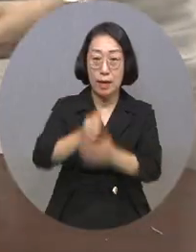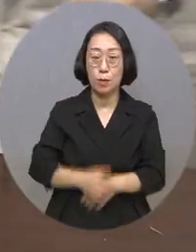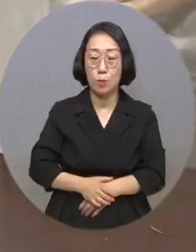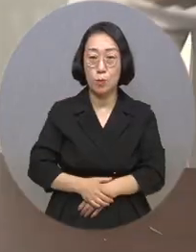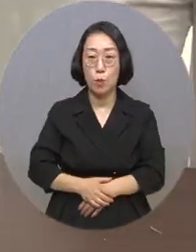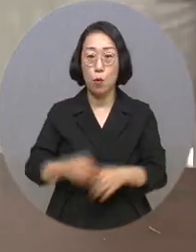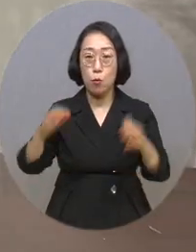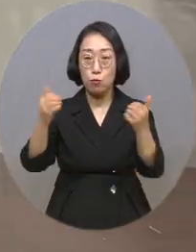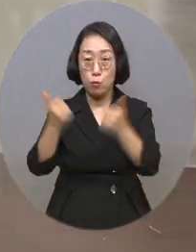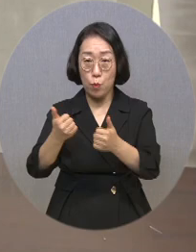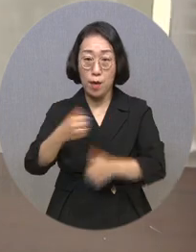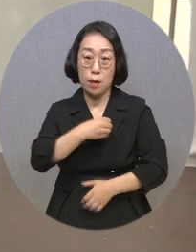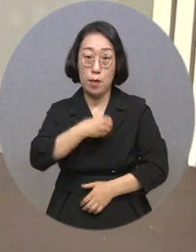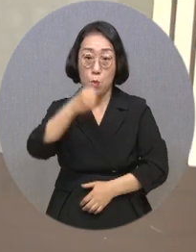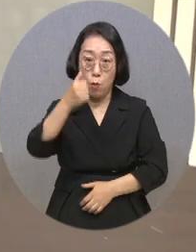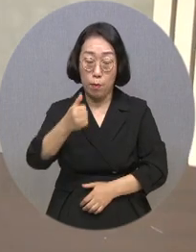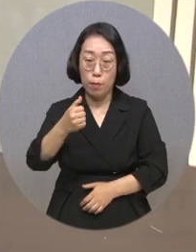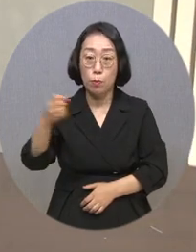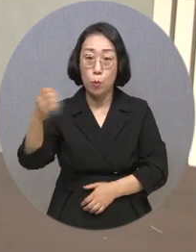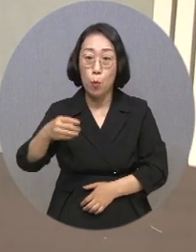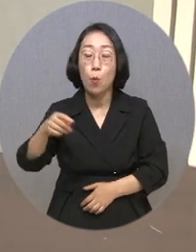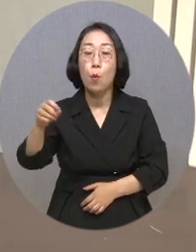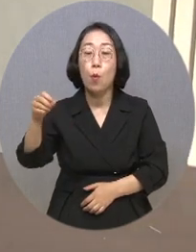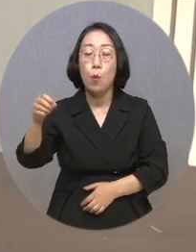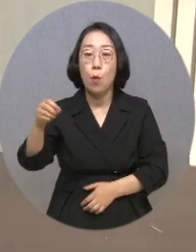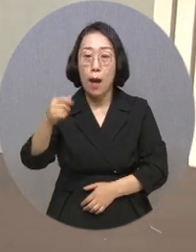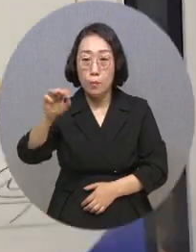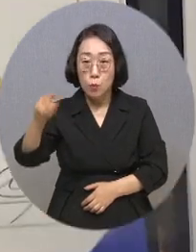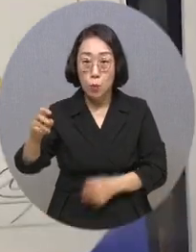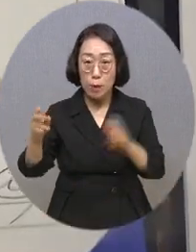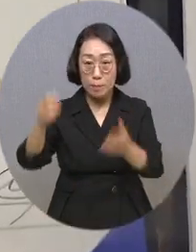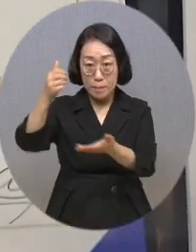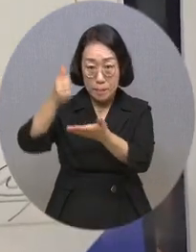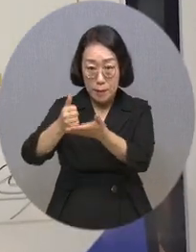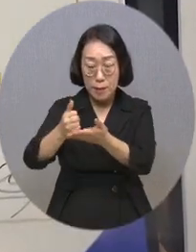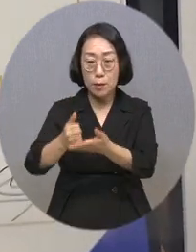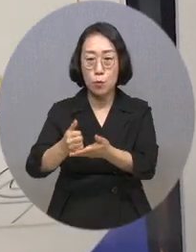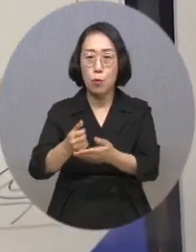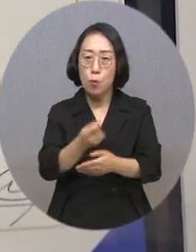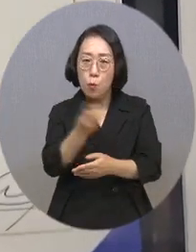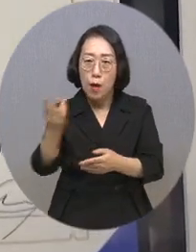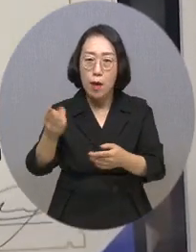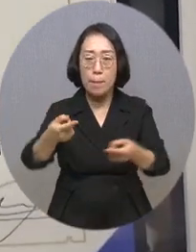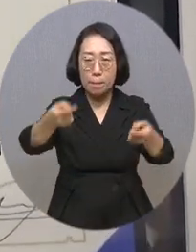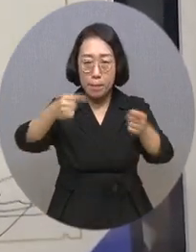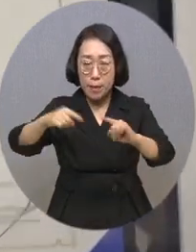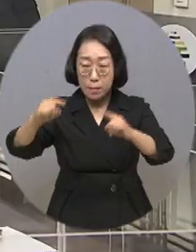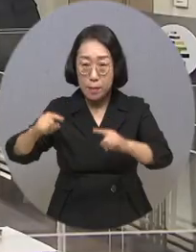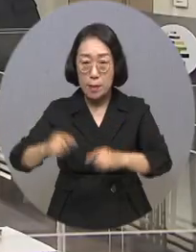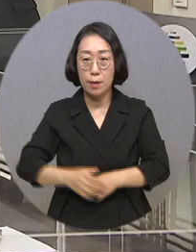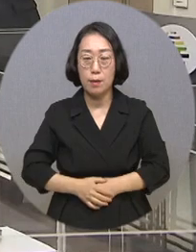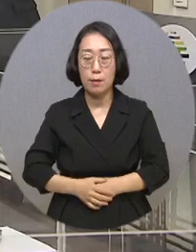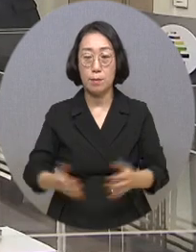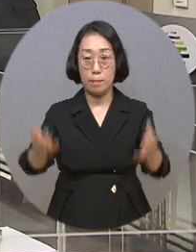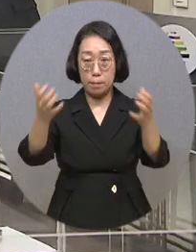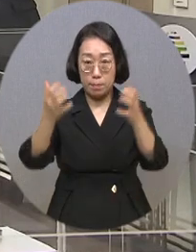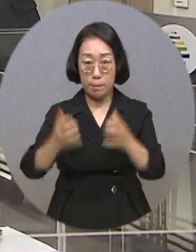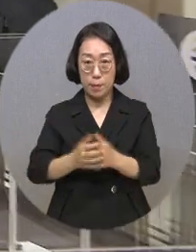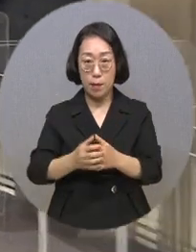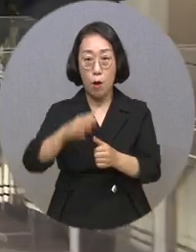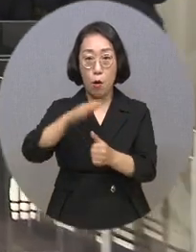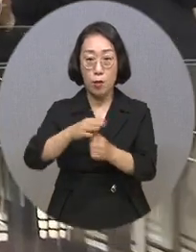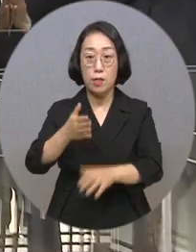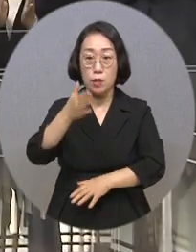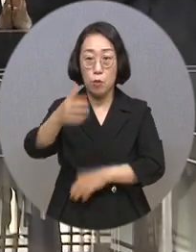한병도 국회의원, 주식회사 함소아 체육형 회장과 조현주 사장 등이 참석한 가운데 어린이 전문병원